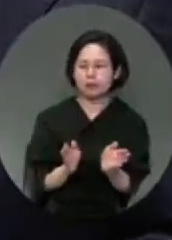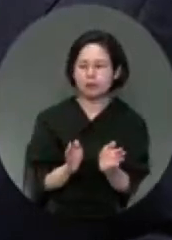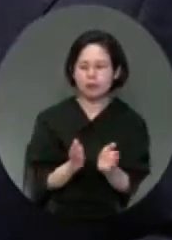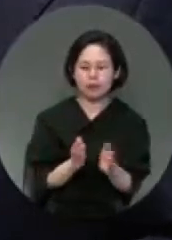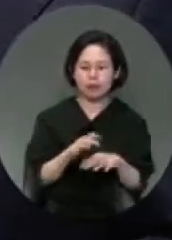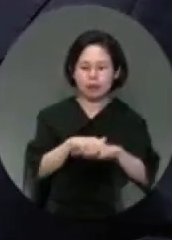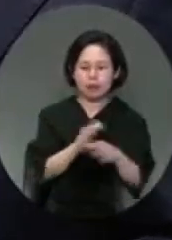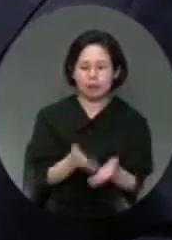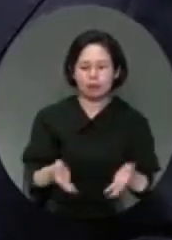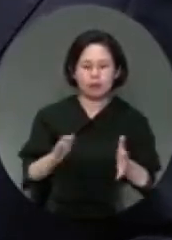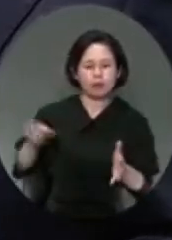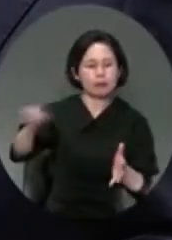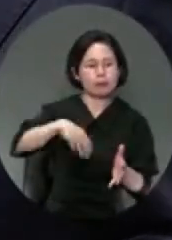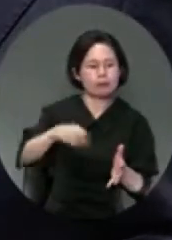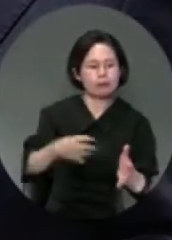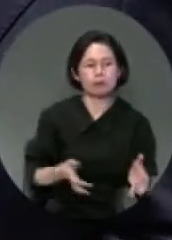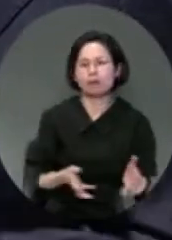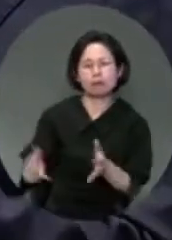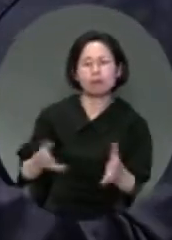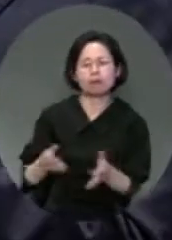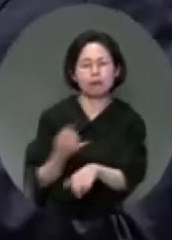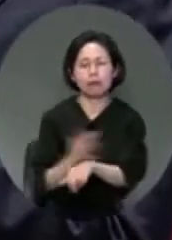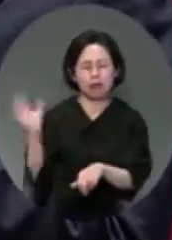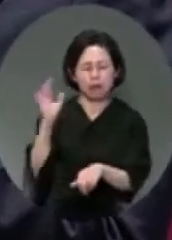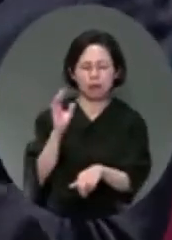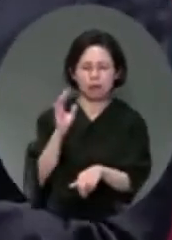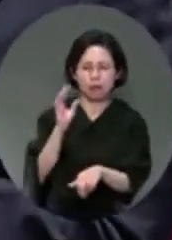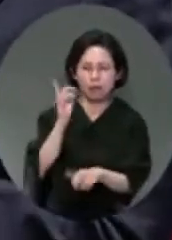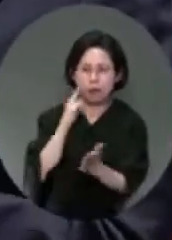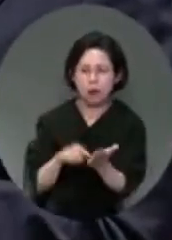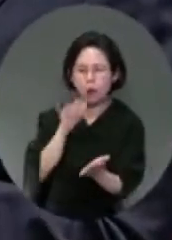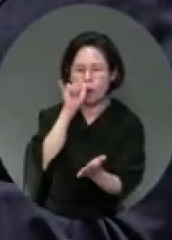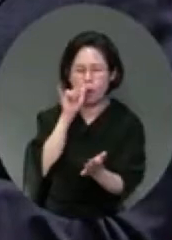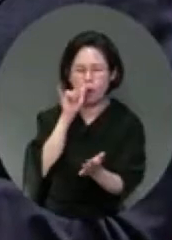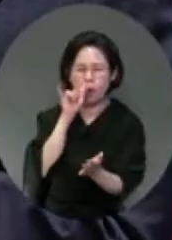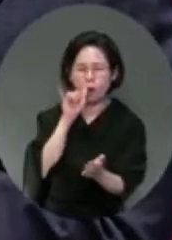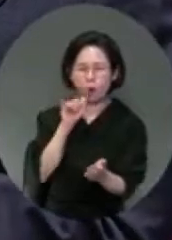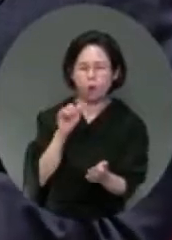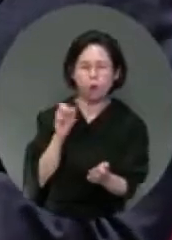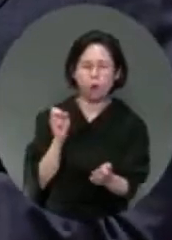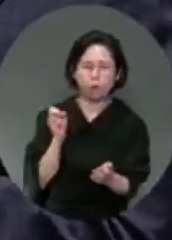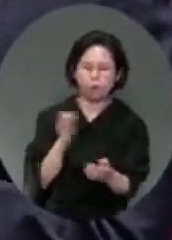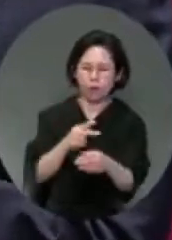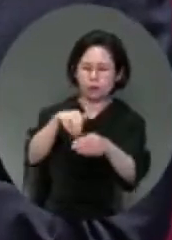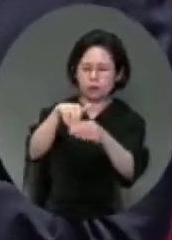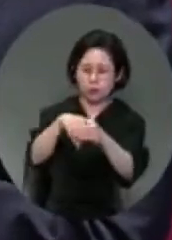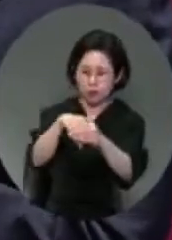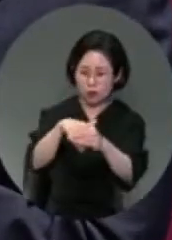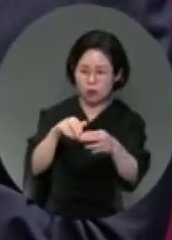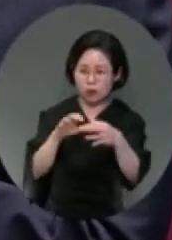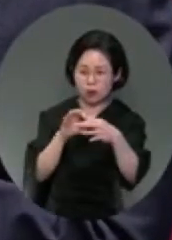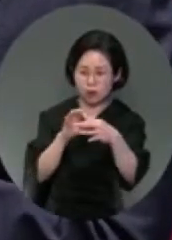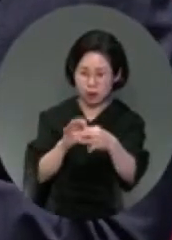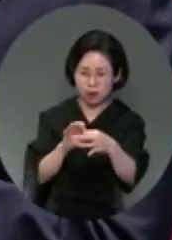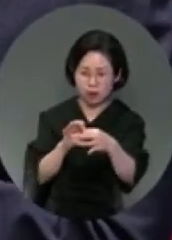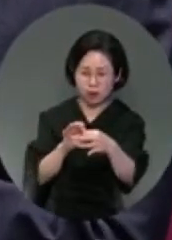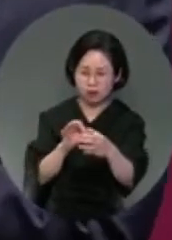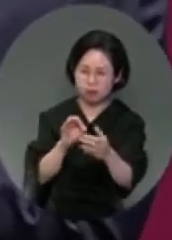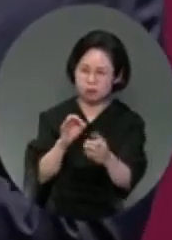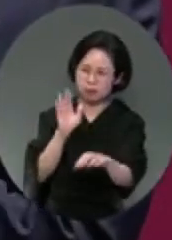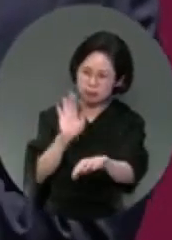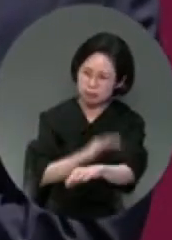다 알고 계실 겁니다. 또 이번 부정 이런 선거와 관련해가지고 여러 가지 선거 무효 소송들을 한번 보시죠.